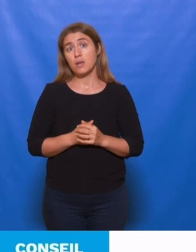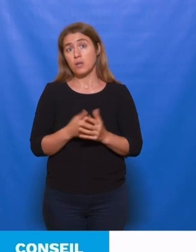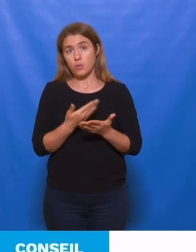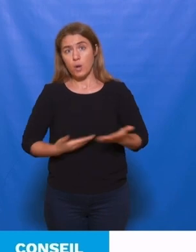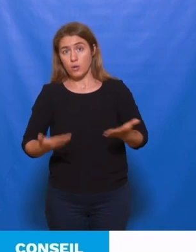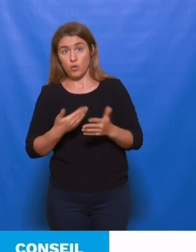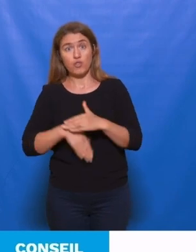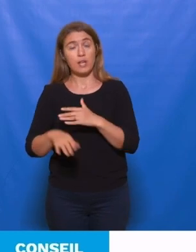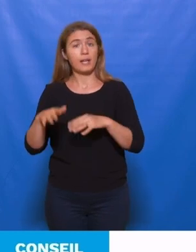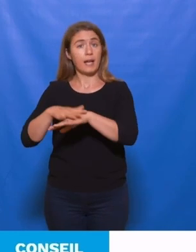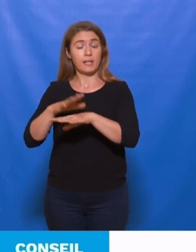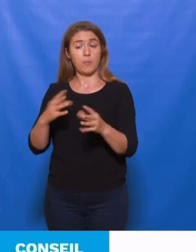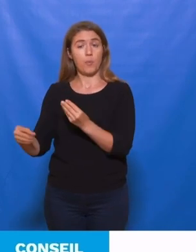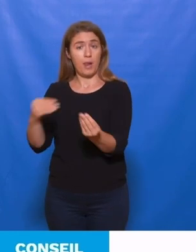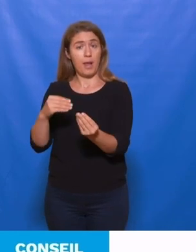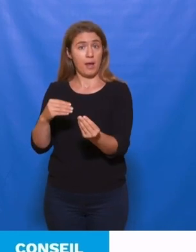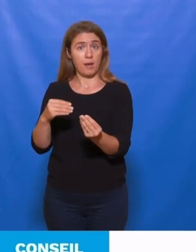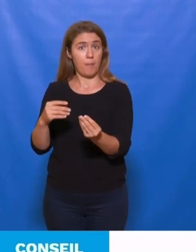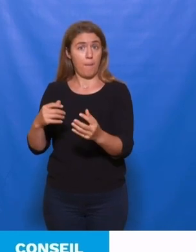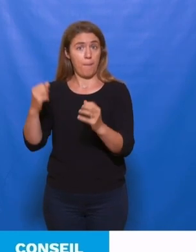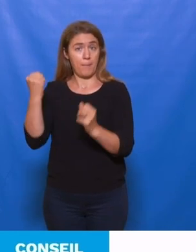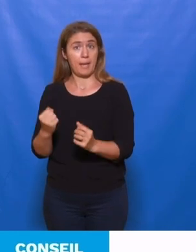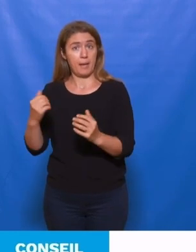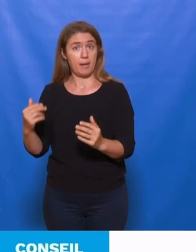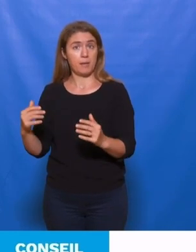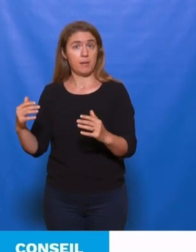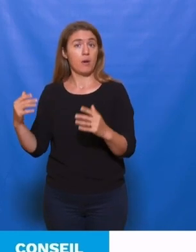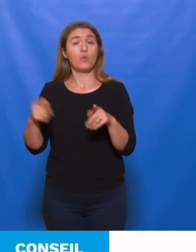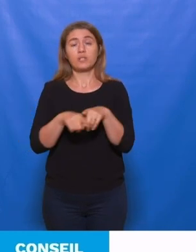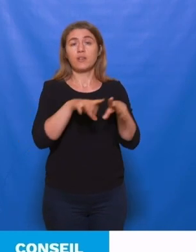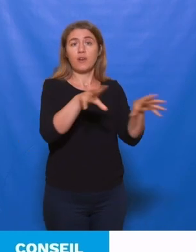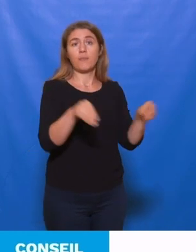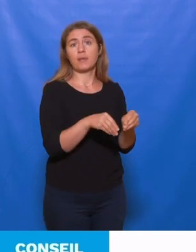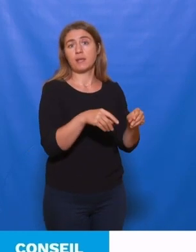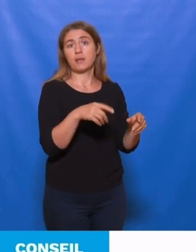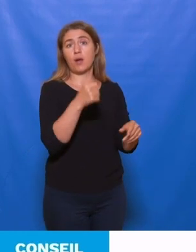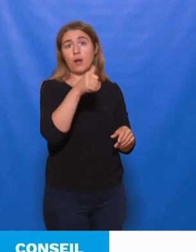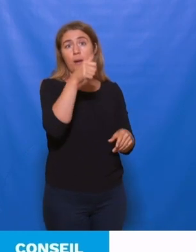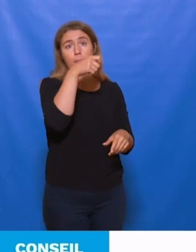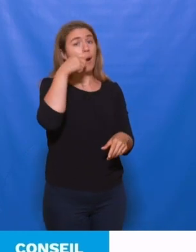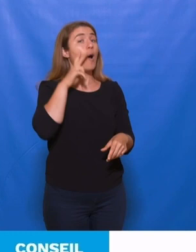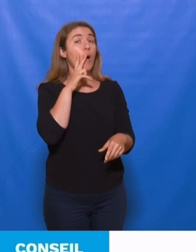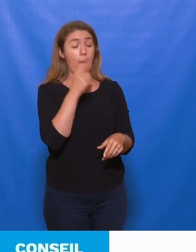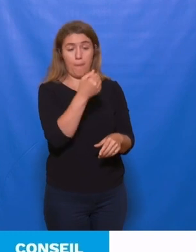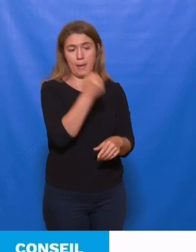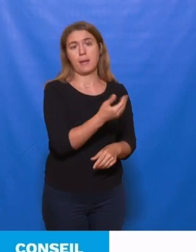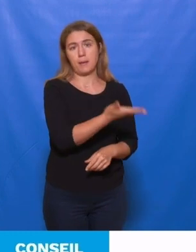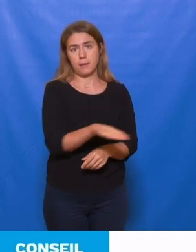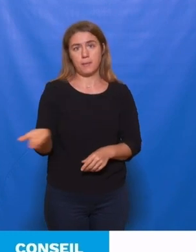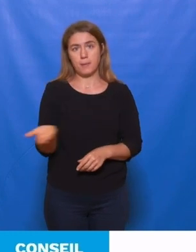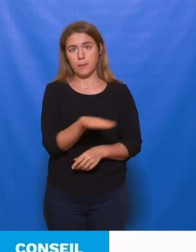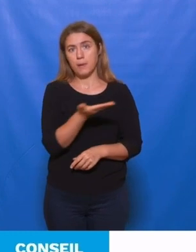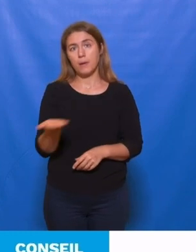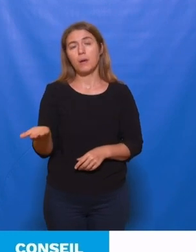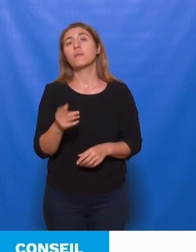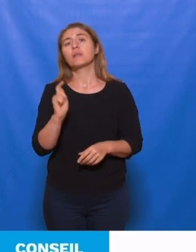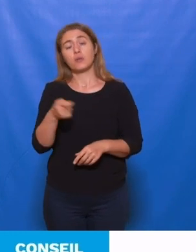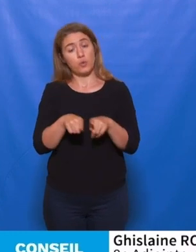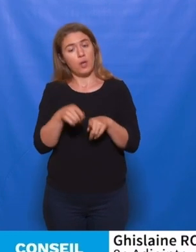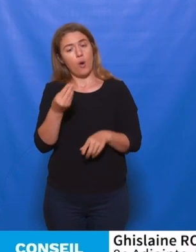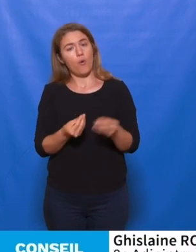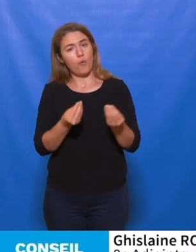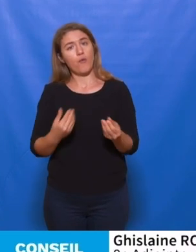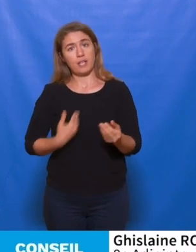quartiers populaires et dans les familles monoparentales. Les enfants ne sont donc pas épargnés, loin de là, en France comme à